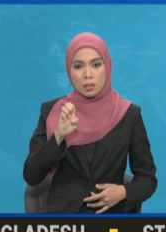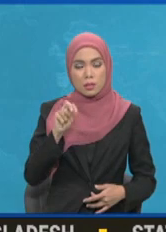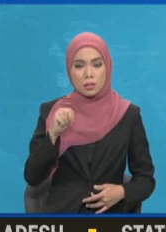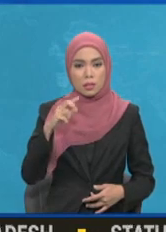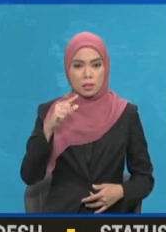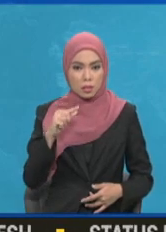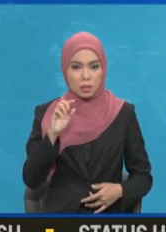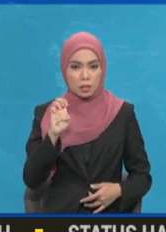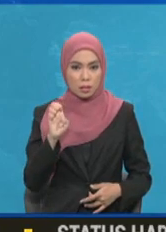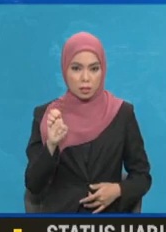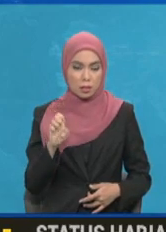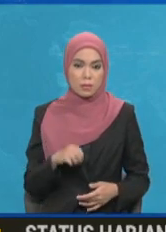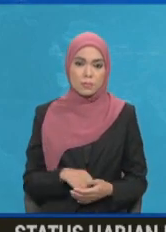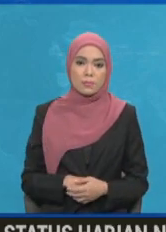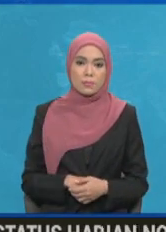sebagainya